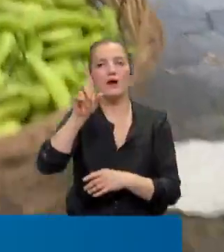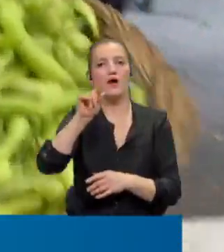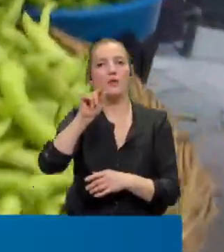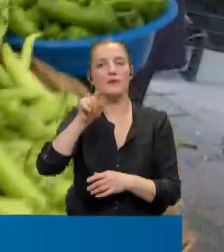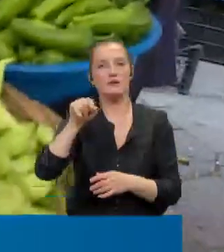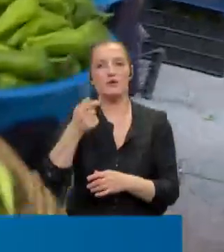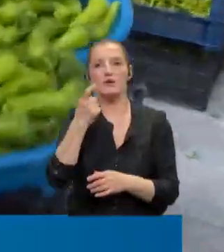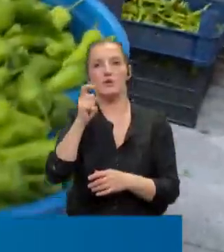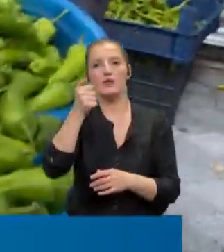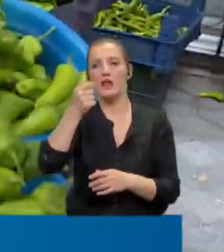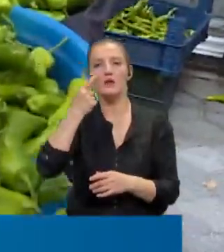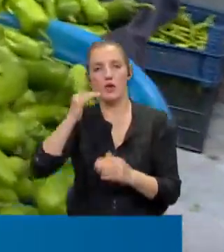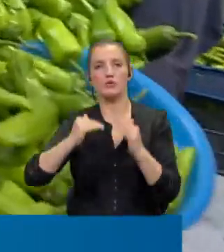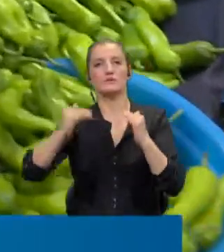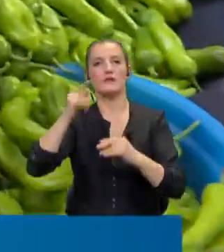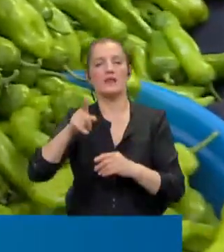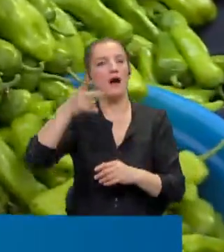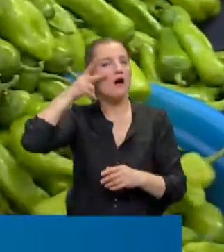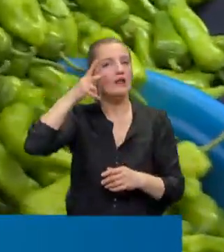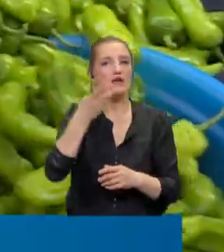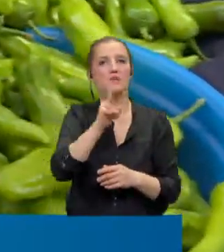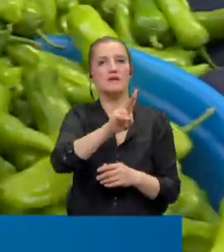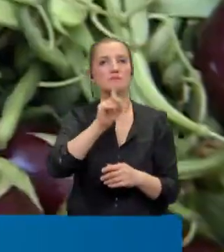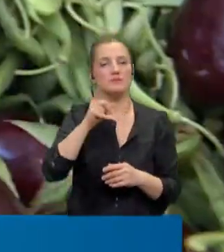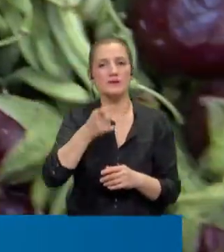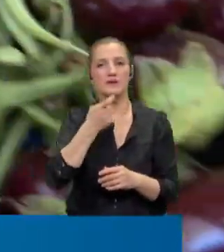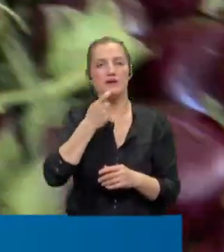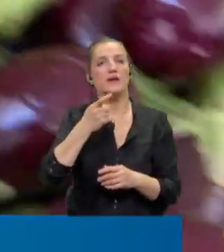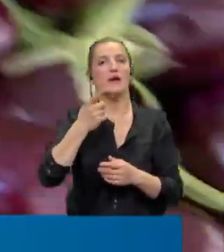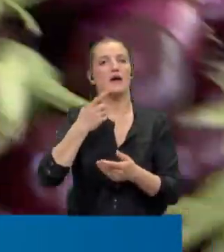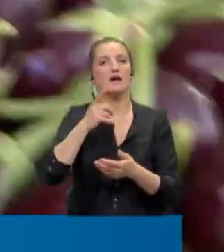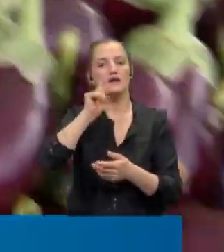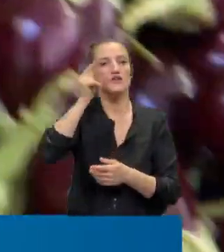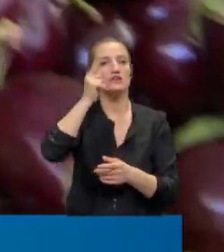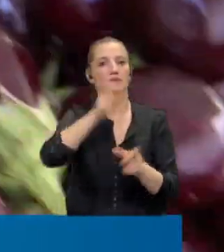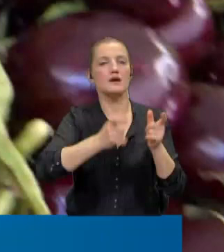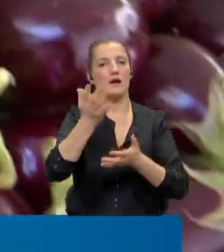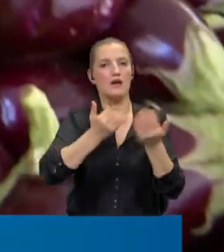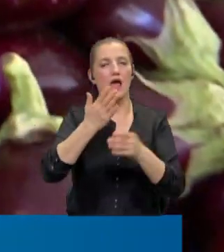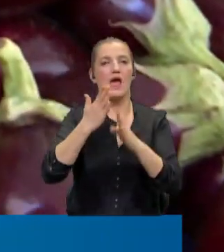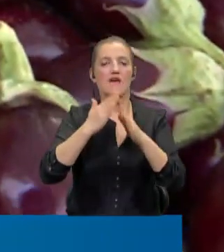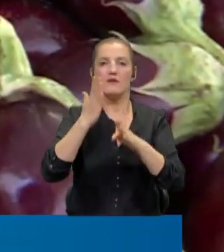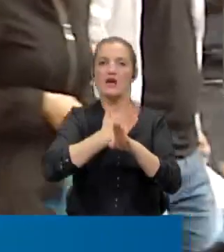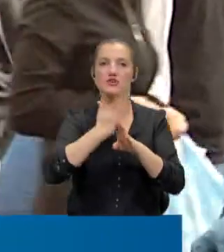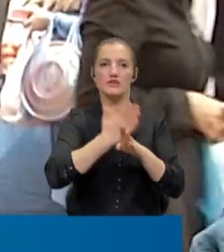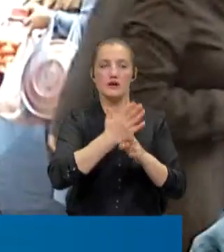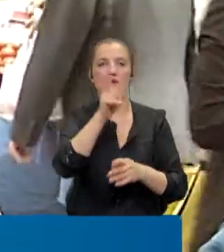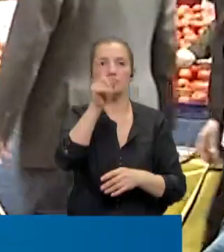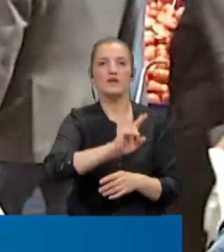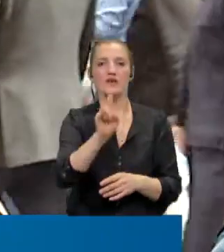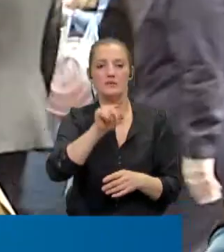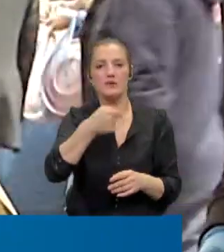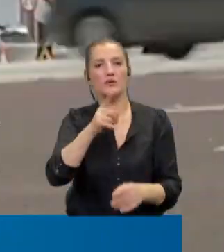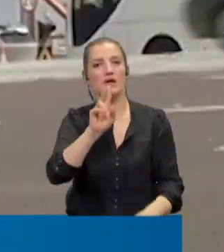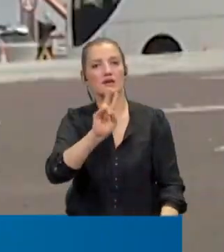1,96 oranında yükseldi Aralık 2021'de perakende fiyatlarında Bir önceki aya göre ev eşyası harcamalarında yüzde